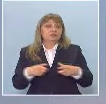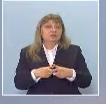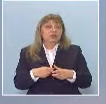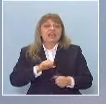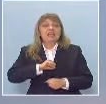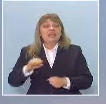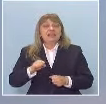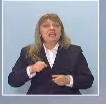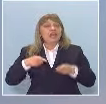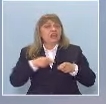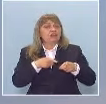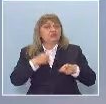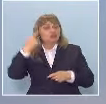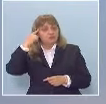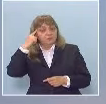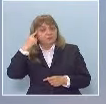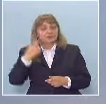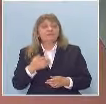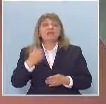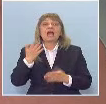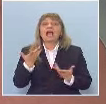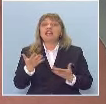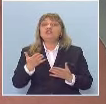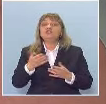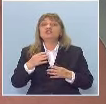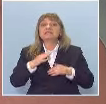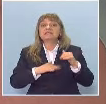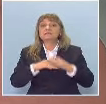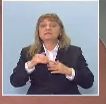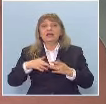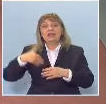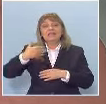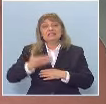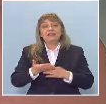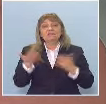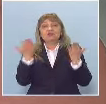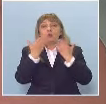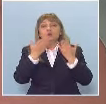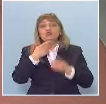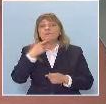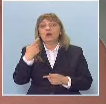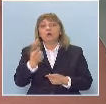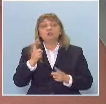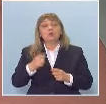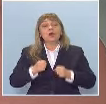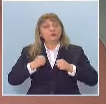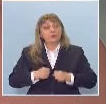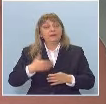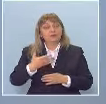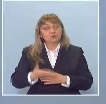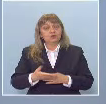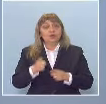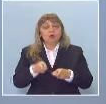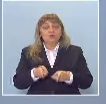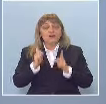в края на нашия разговор какви ще бъдат специалностите през следващата учебна година, която предстои. Това, което сме предложили